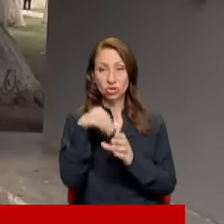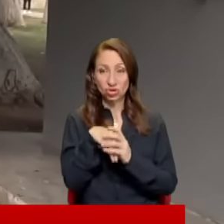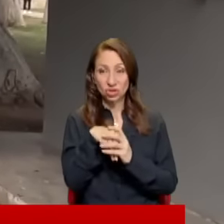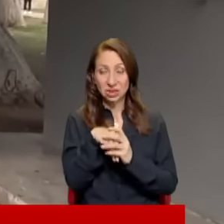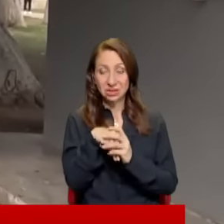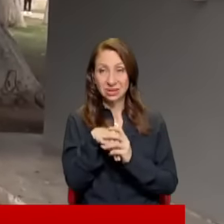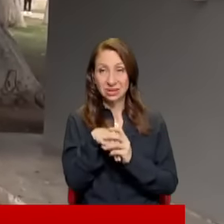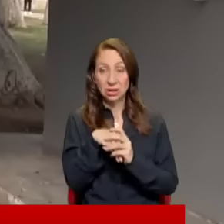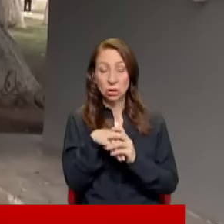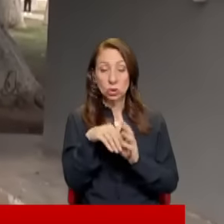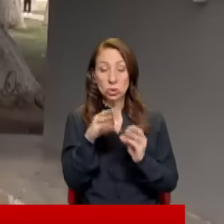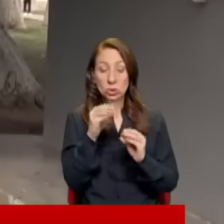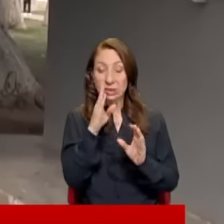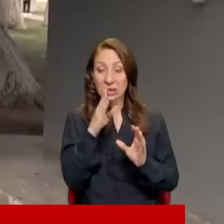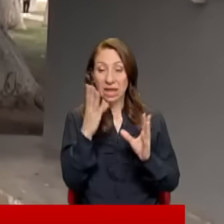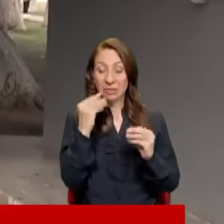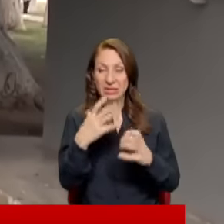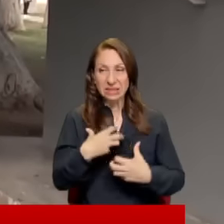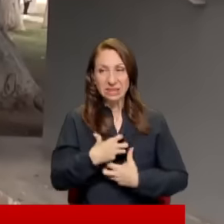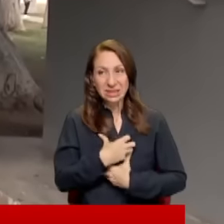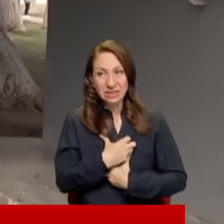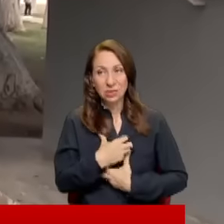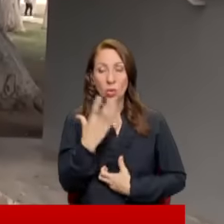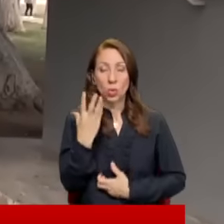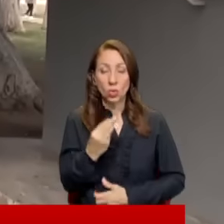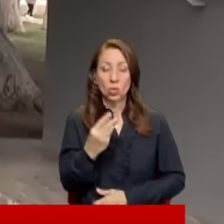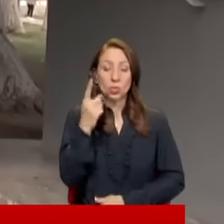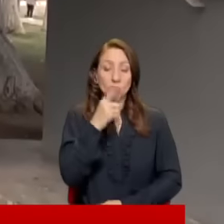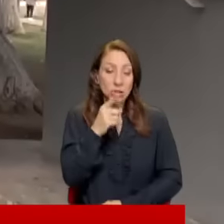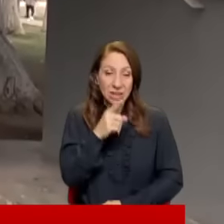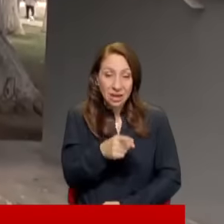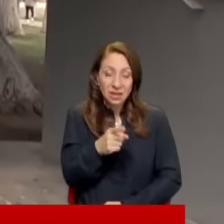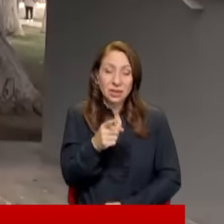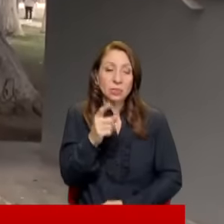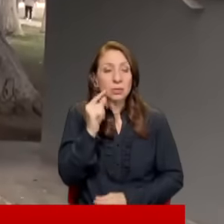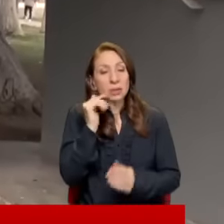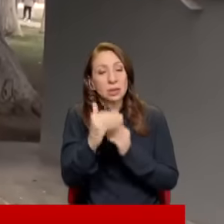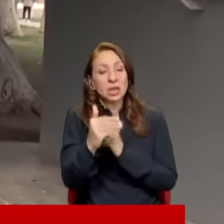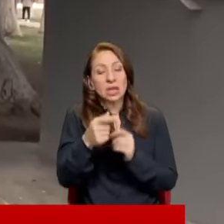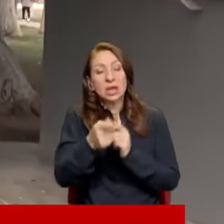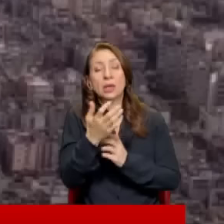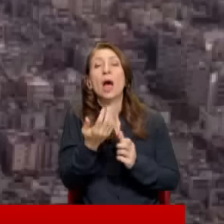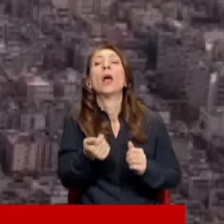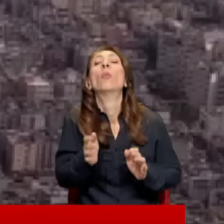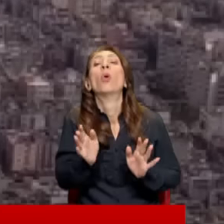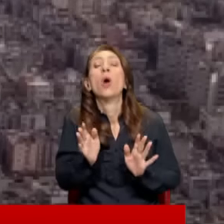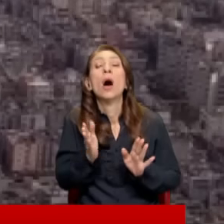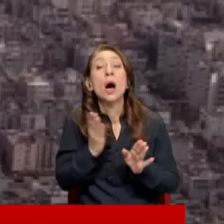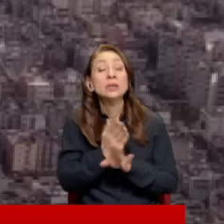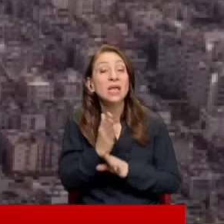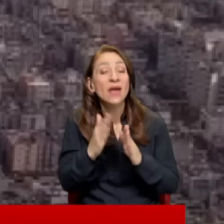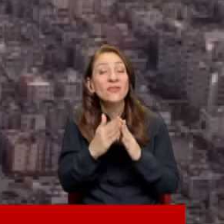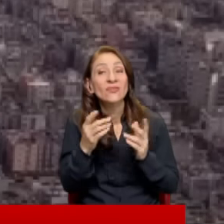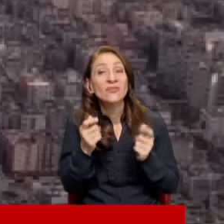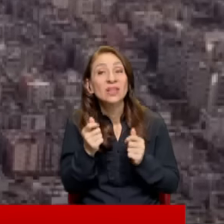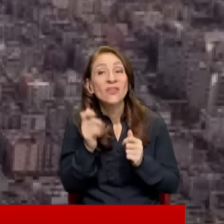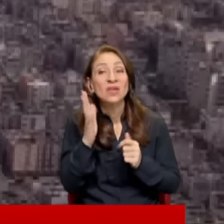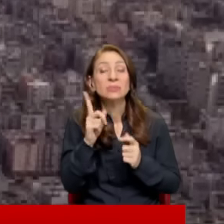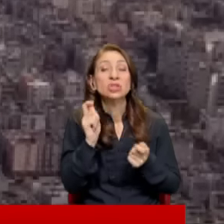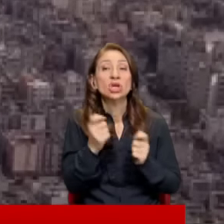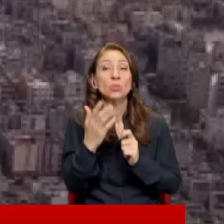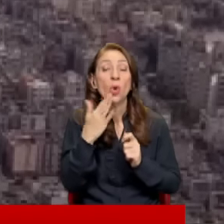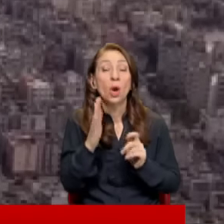Eee ciddi anlamda sıkıntı yaratmasında kaynaklı vatandaş krediye başvuramıyor Aslında konut fiyatlarında fazla